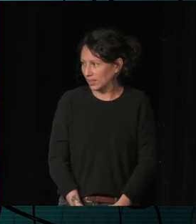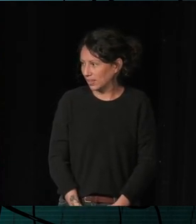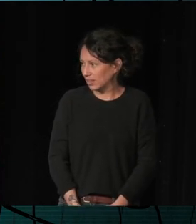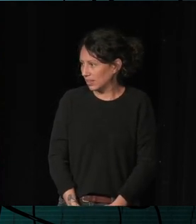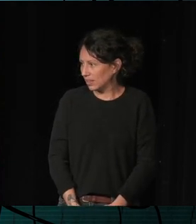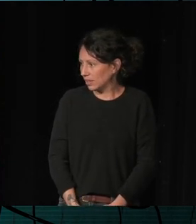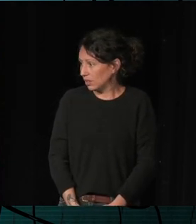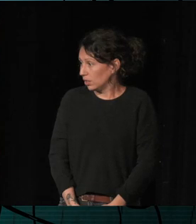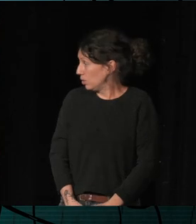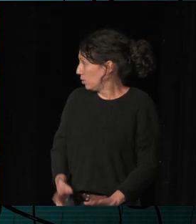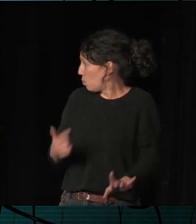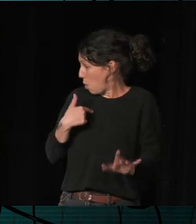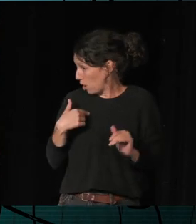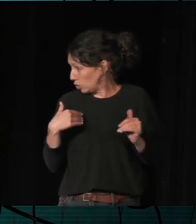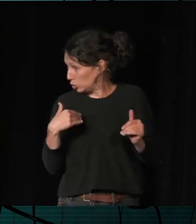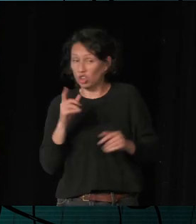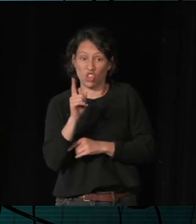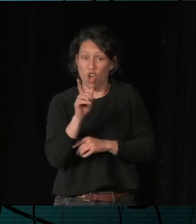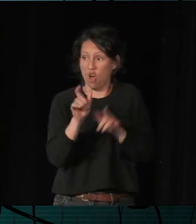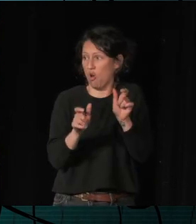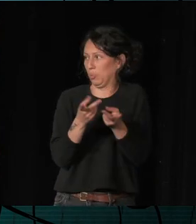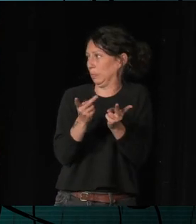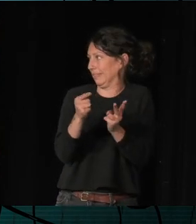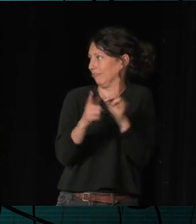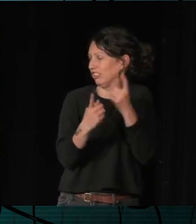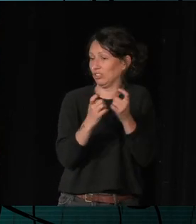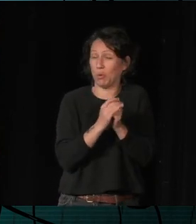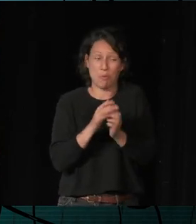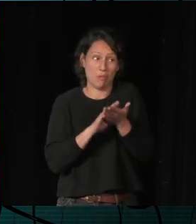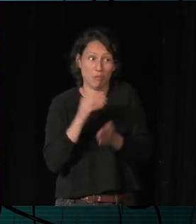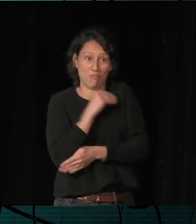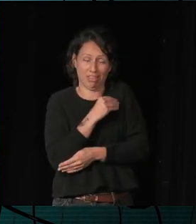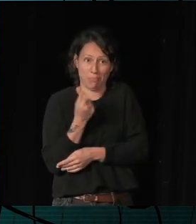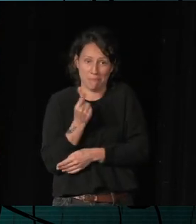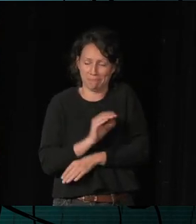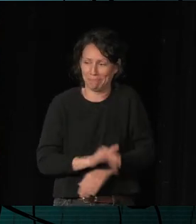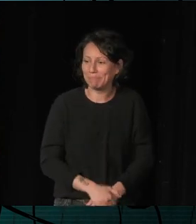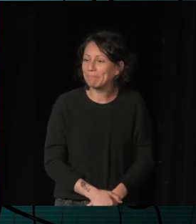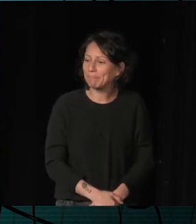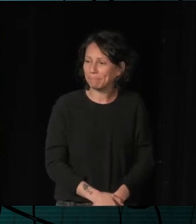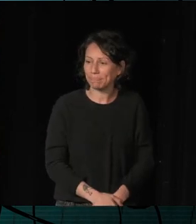part, je peux continuer? Non. Non, pour prendre des questions du public, je suis désolé, ça va hyper vite.